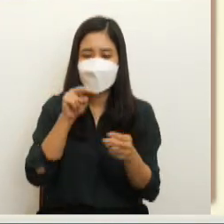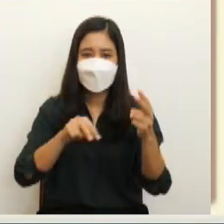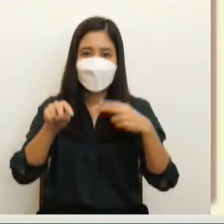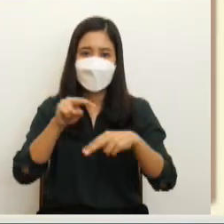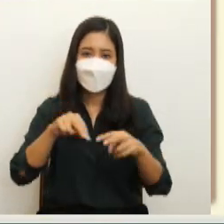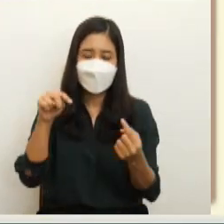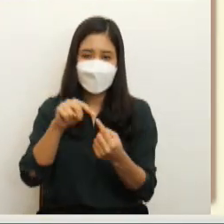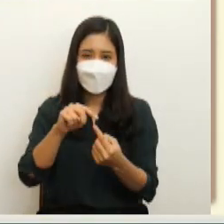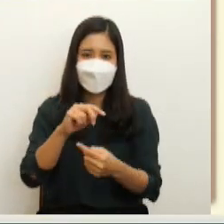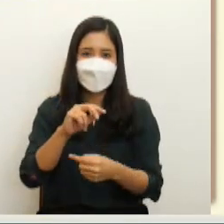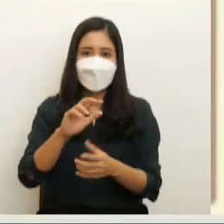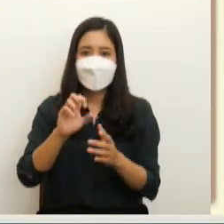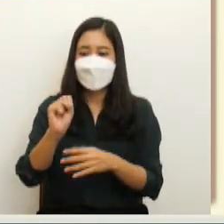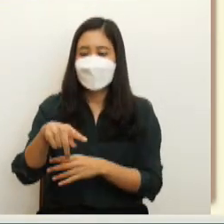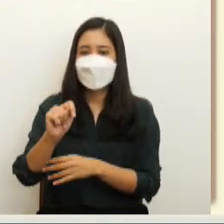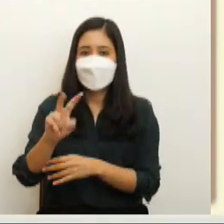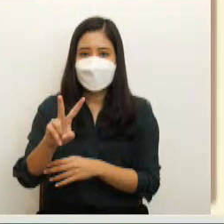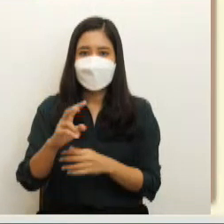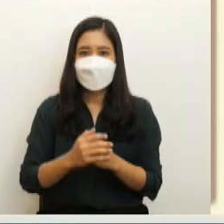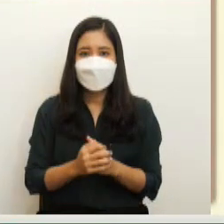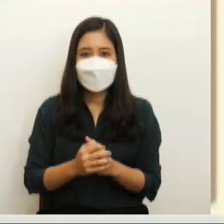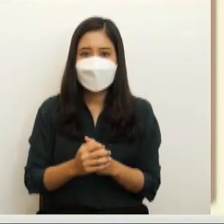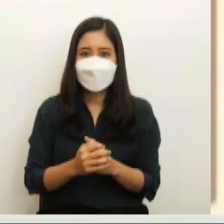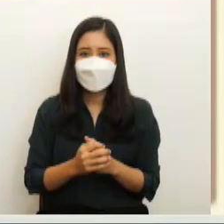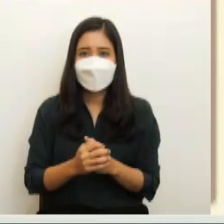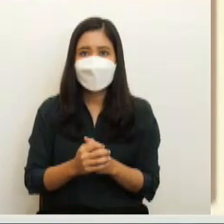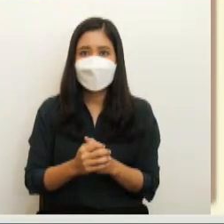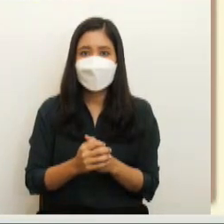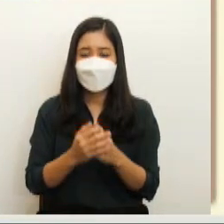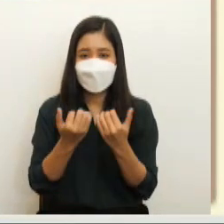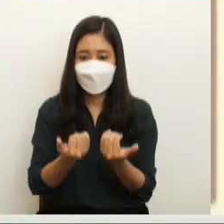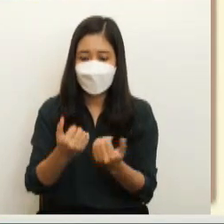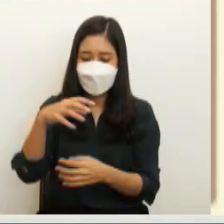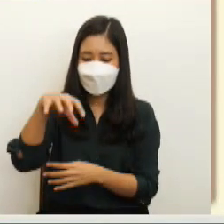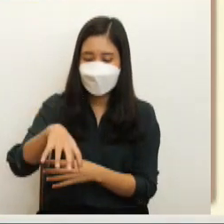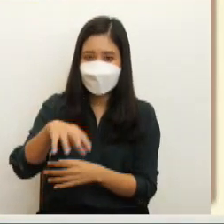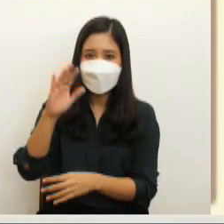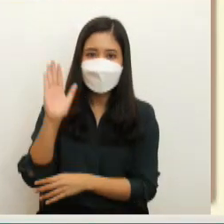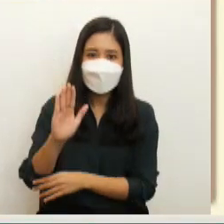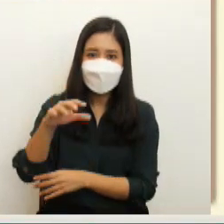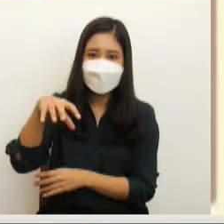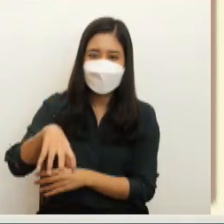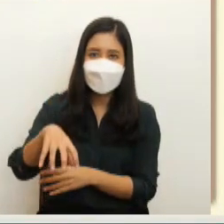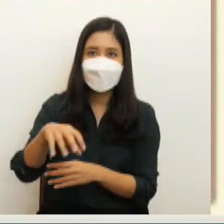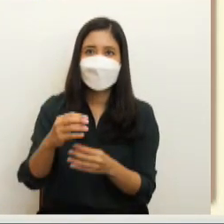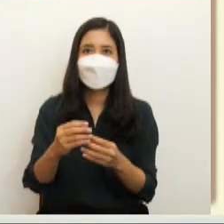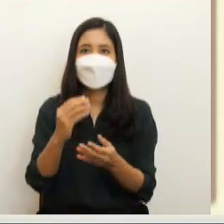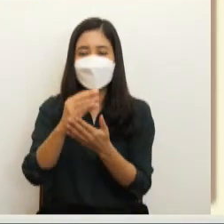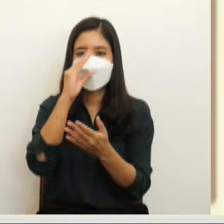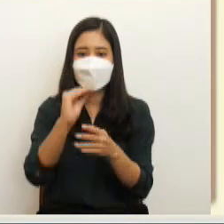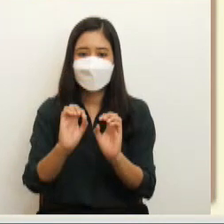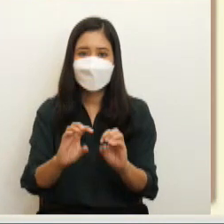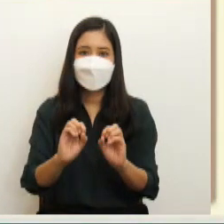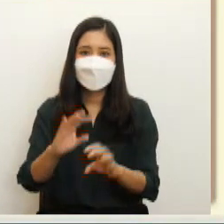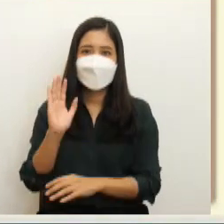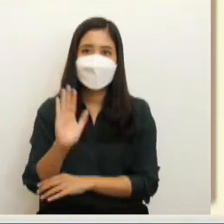งที่เห็น2เรื่องนะครับเขาจะใช้คำว่าห้ามใช้อาคารสถานที่จัดการเรียนการสอนนะครับและห้ามรวม